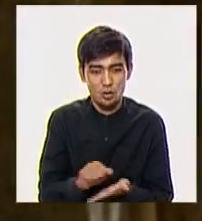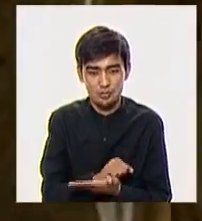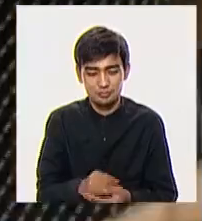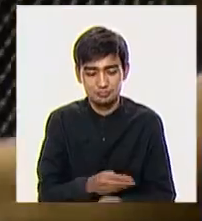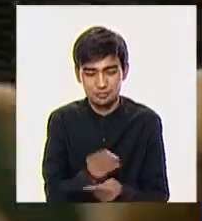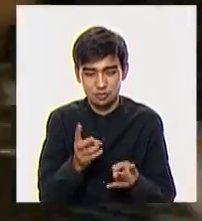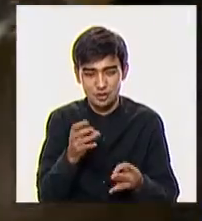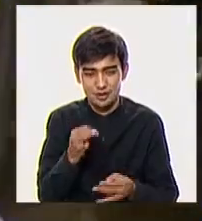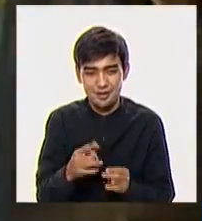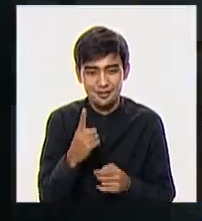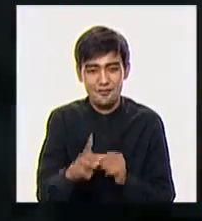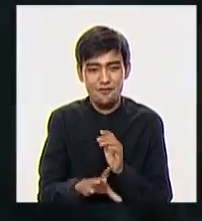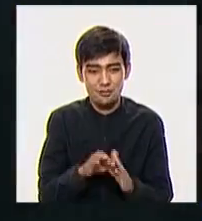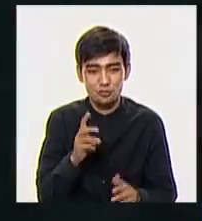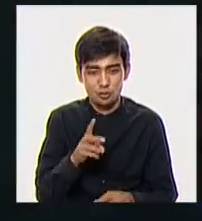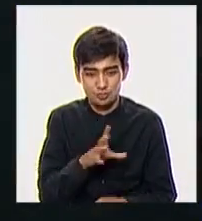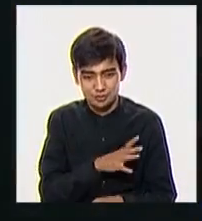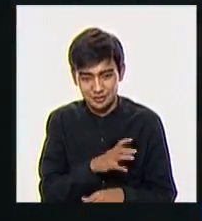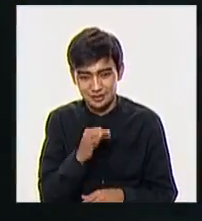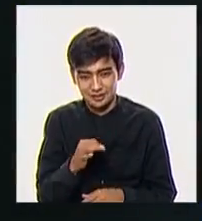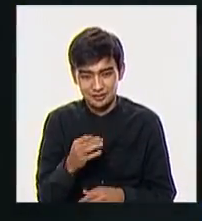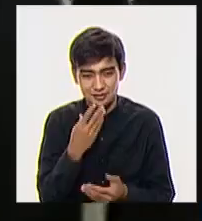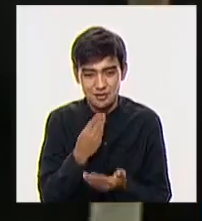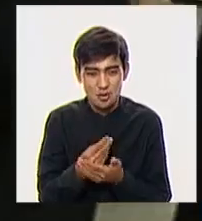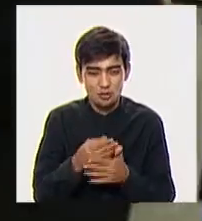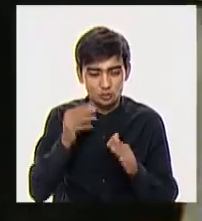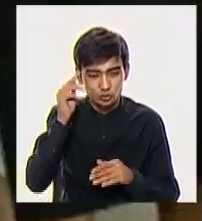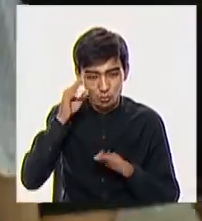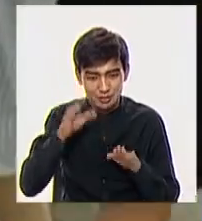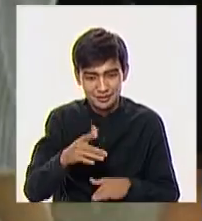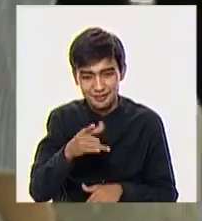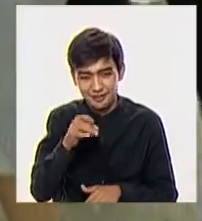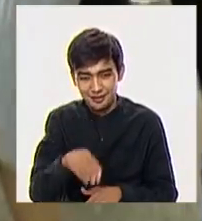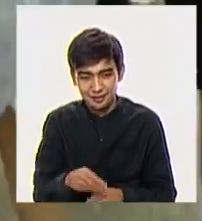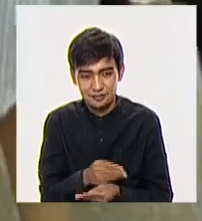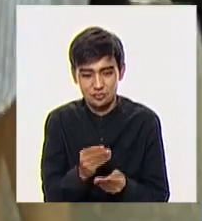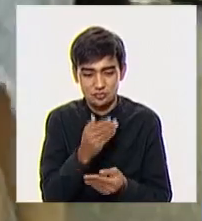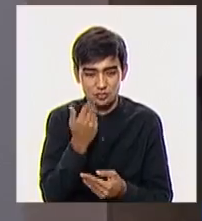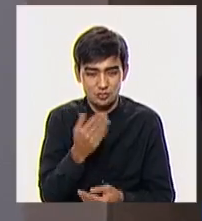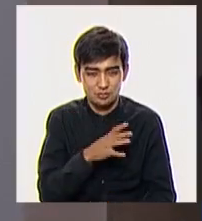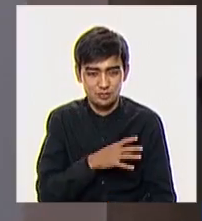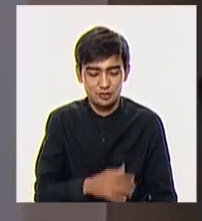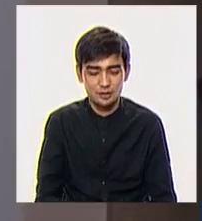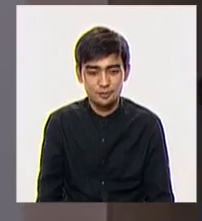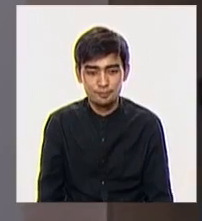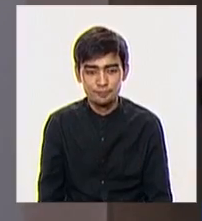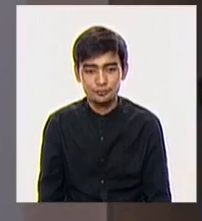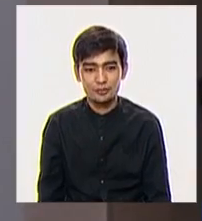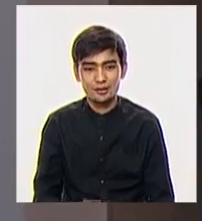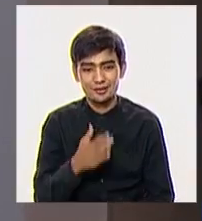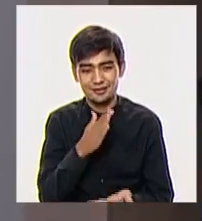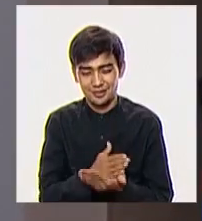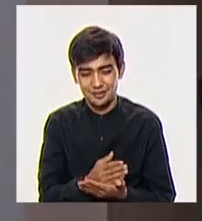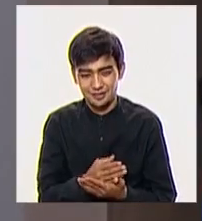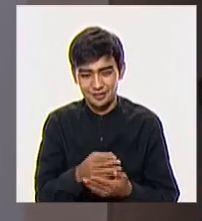міндетті. Бірақ бір ғана таңдау жасай алатын талапкерлердің белгілеген оқу орнына грант мүлдем бөлінбеуі мүмкін. Бірақ та мынандай рисктер бар да,